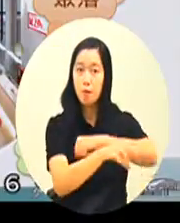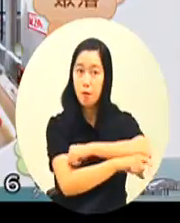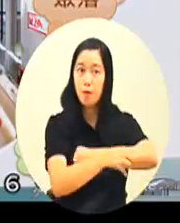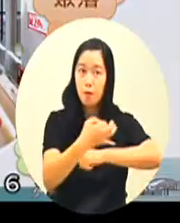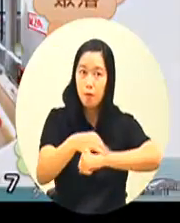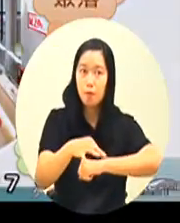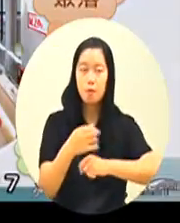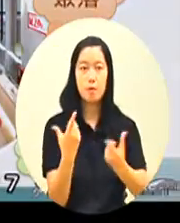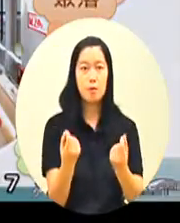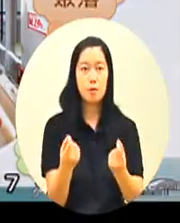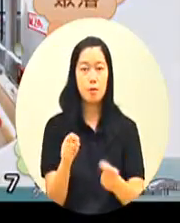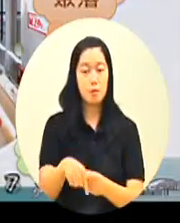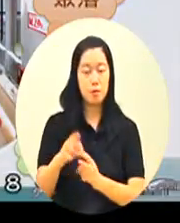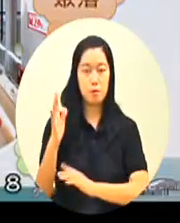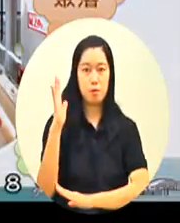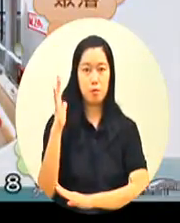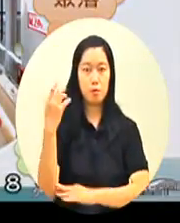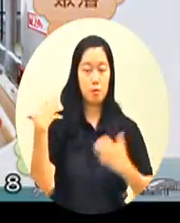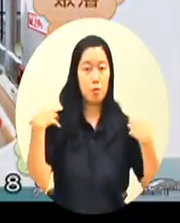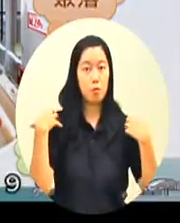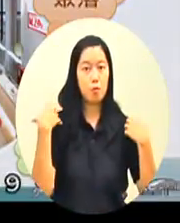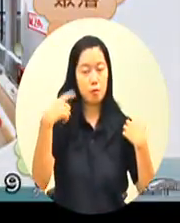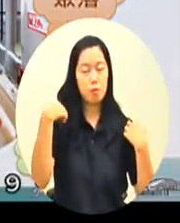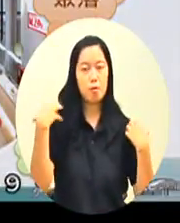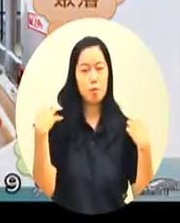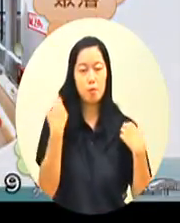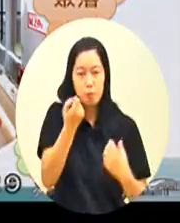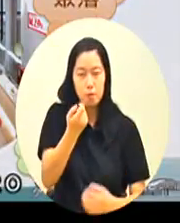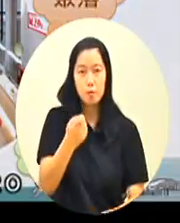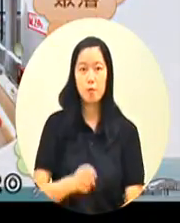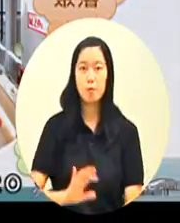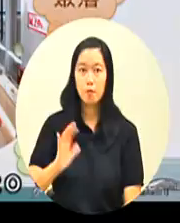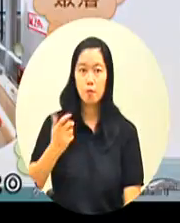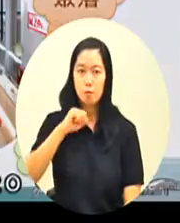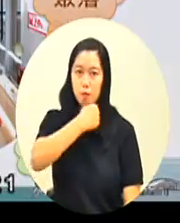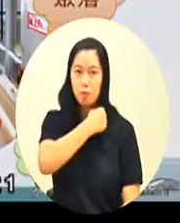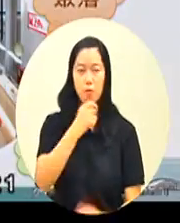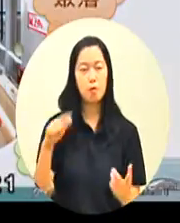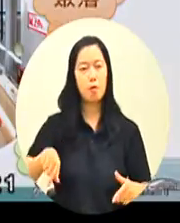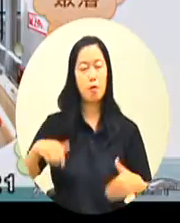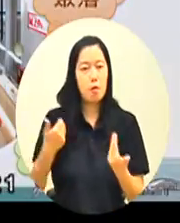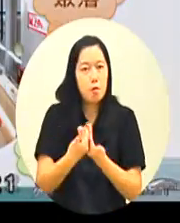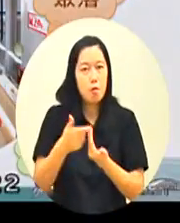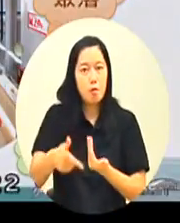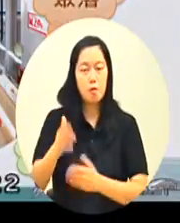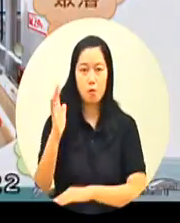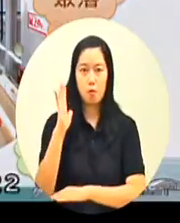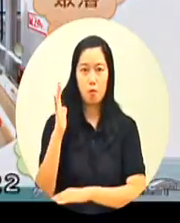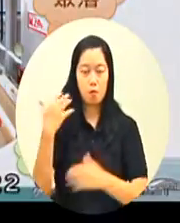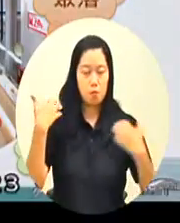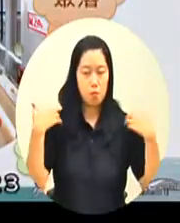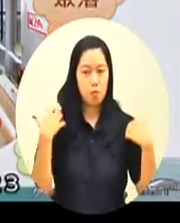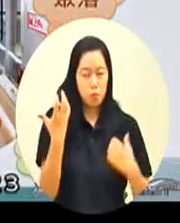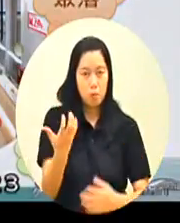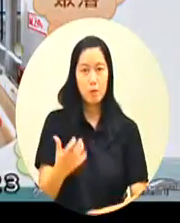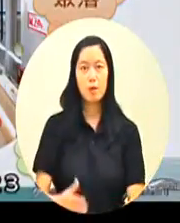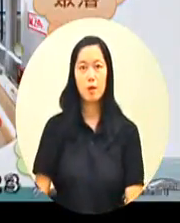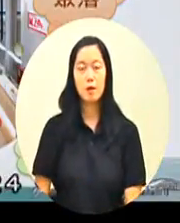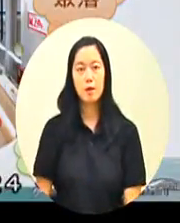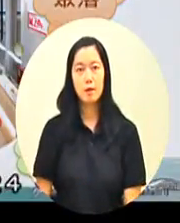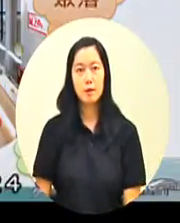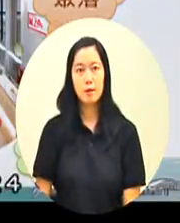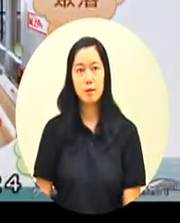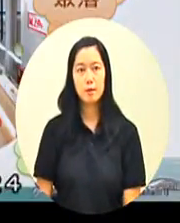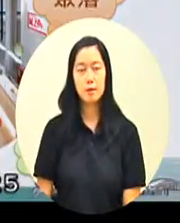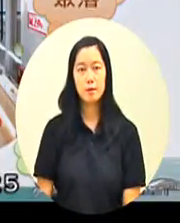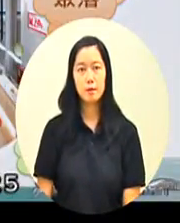色，政府是角色比较少，但在台湾这个状况比较特殊，所以政府有一定的角色。那在这里面呢，有